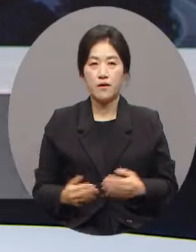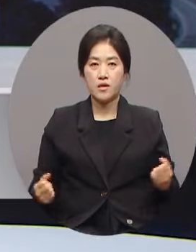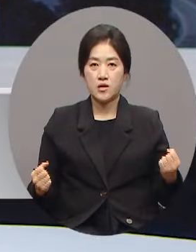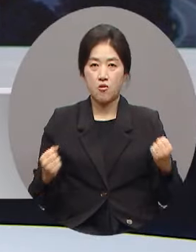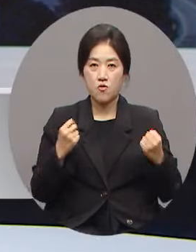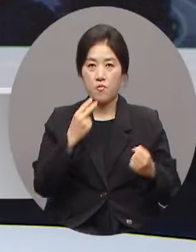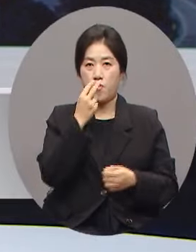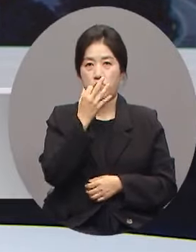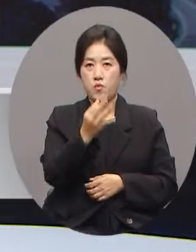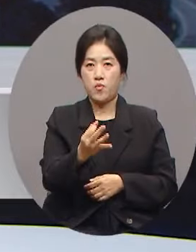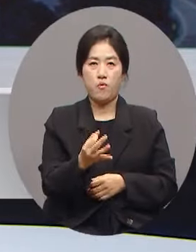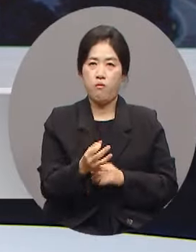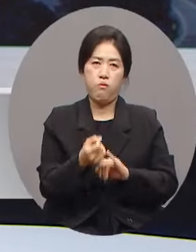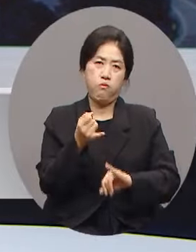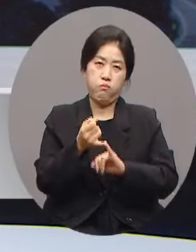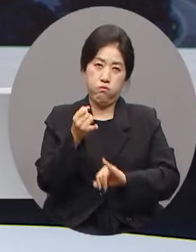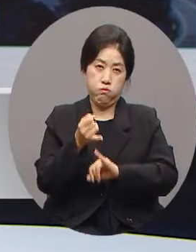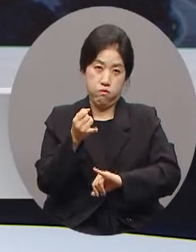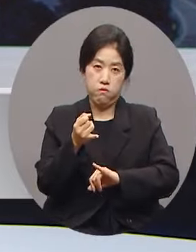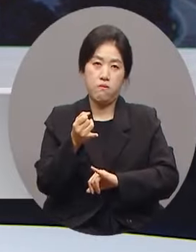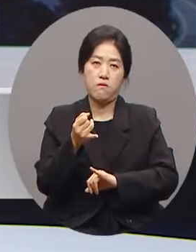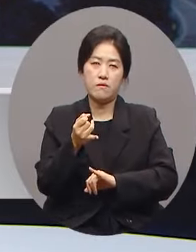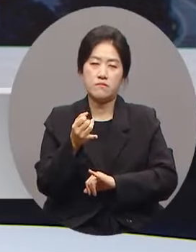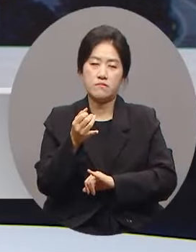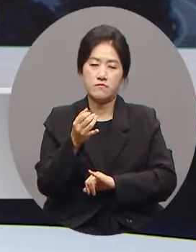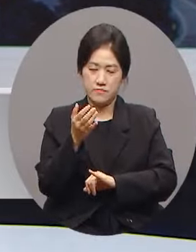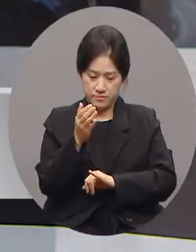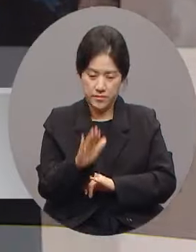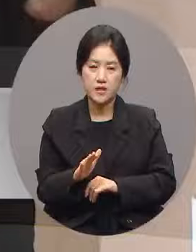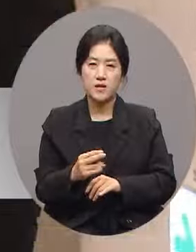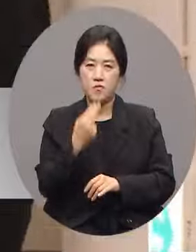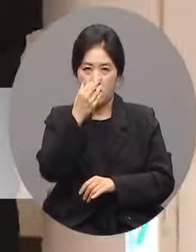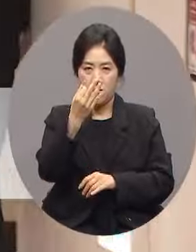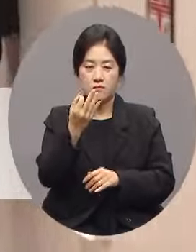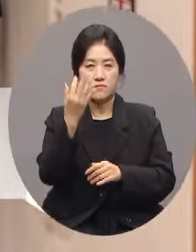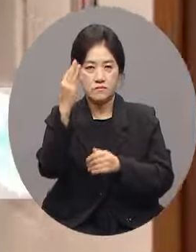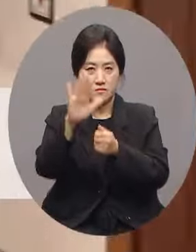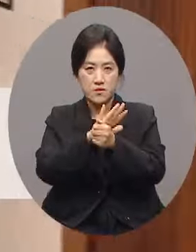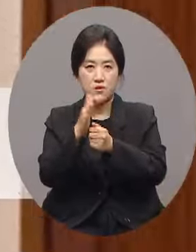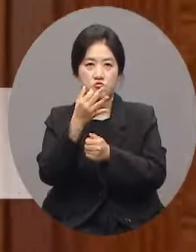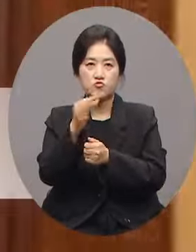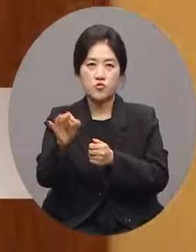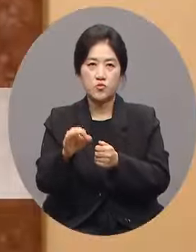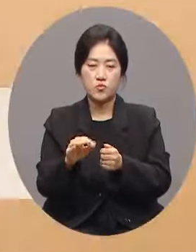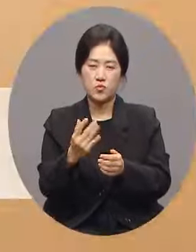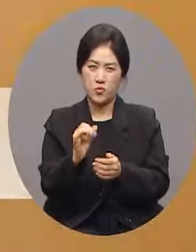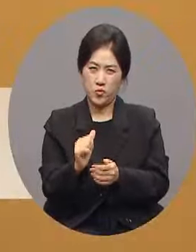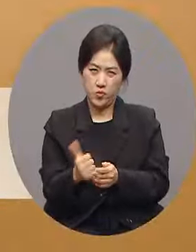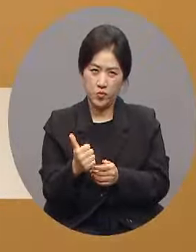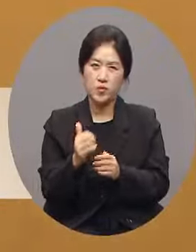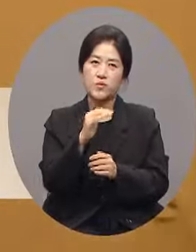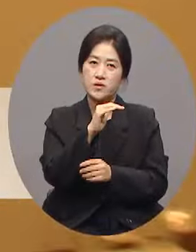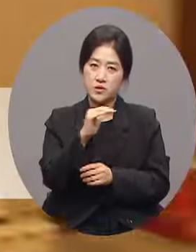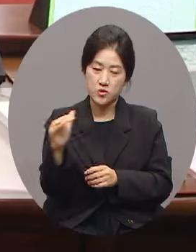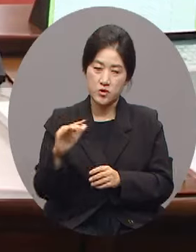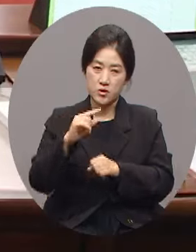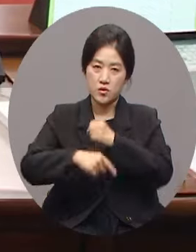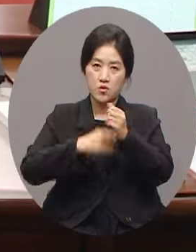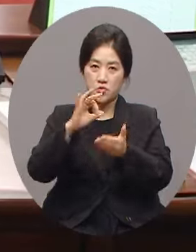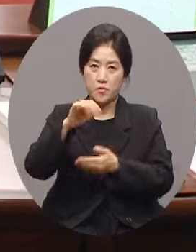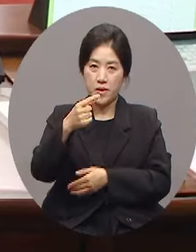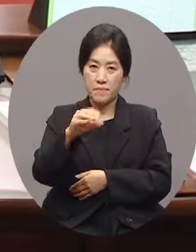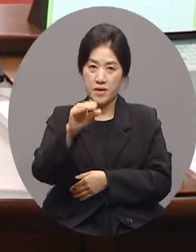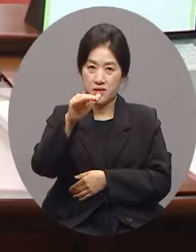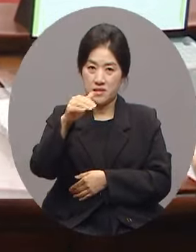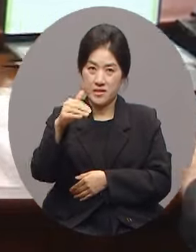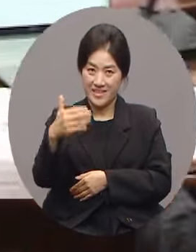건강 보험료를 내지 못했어도 보험 급여를 인정받는 취약 계층의 기준이 연소득 100만 원 미만에서 336만